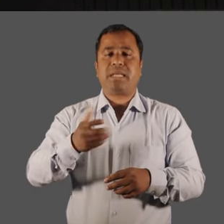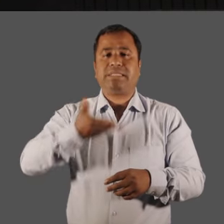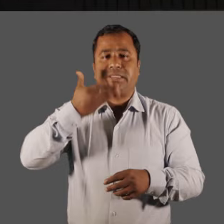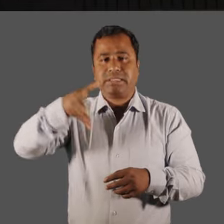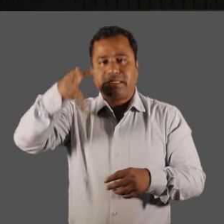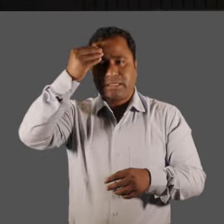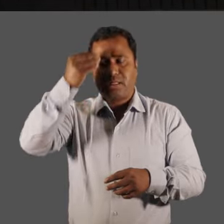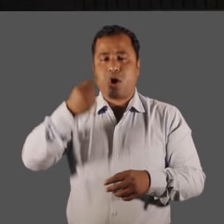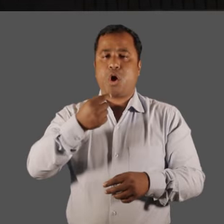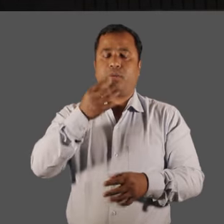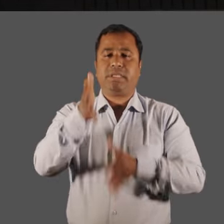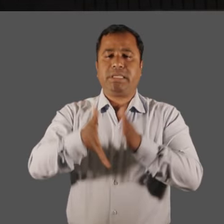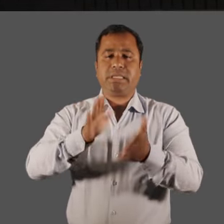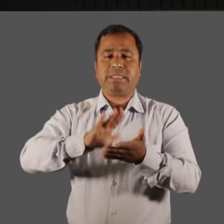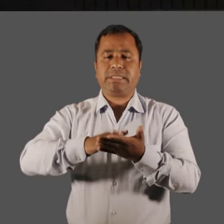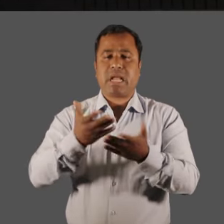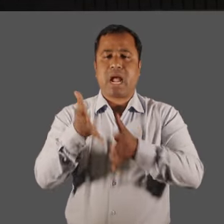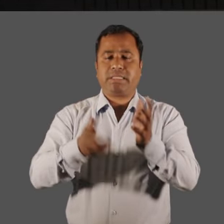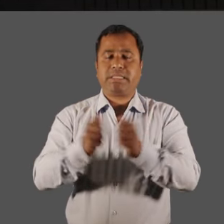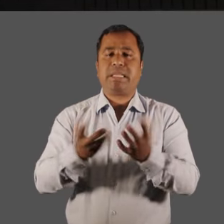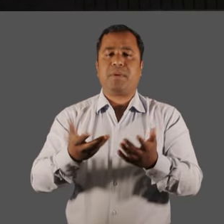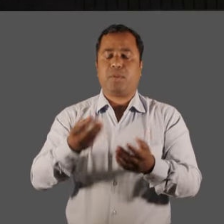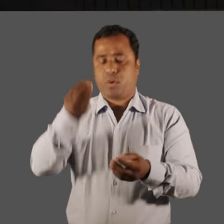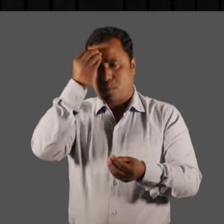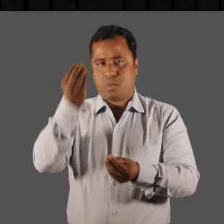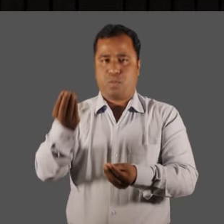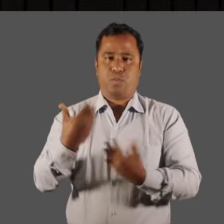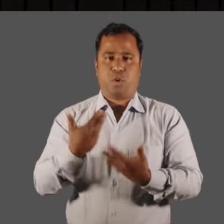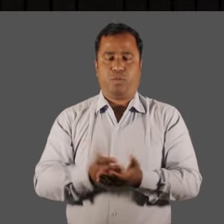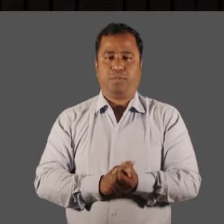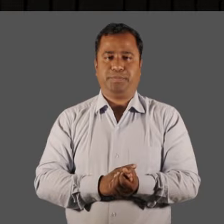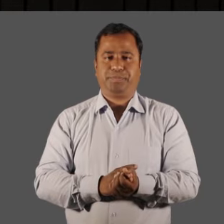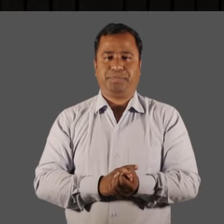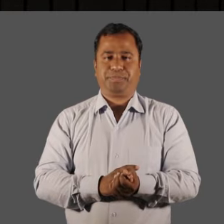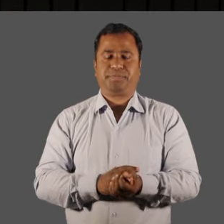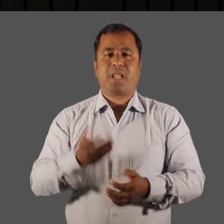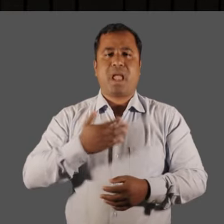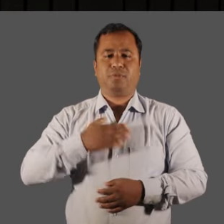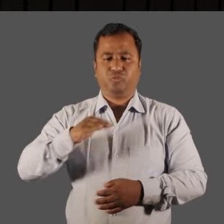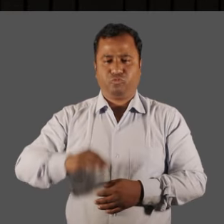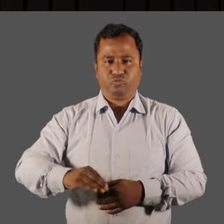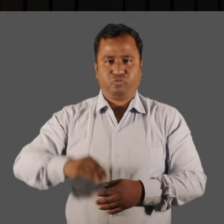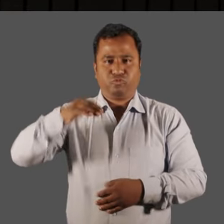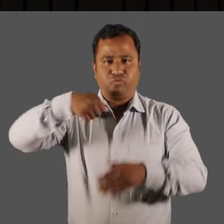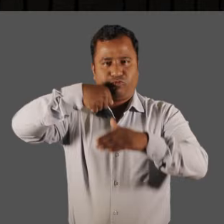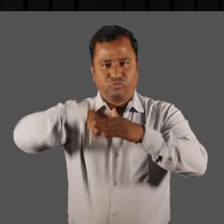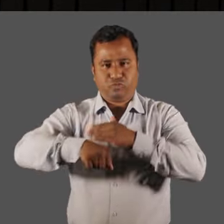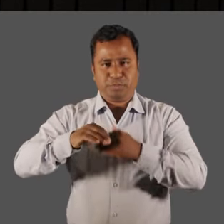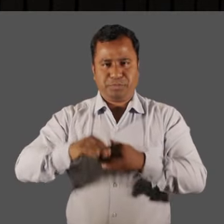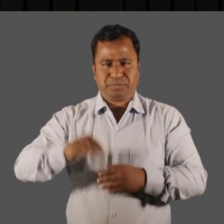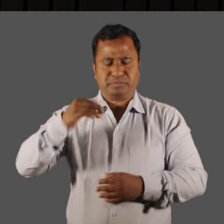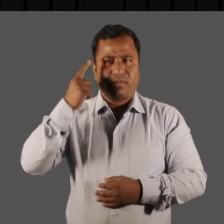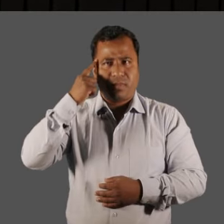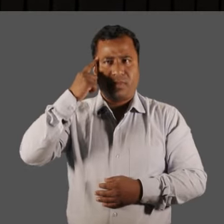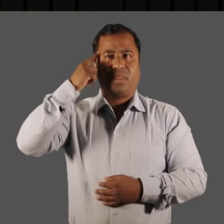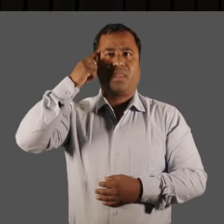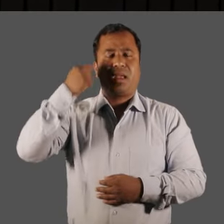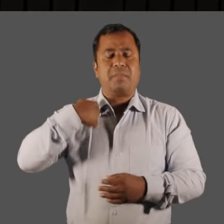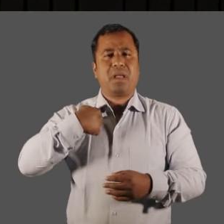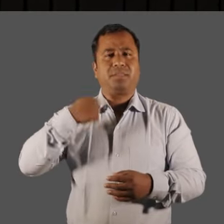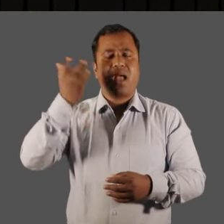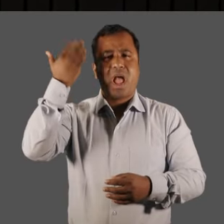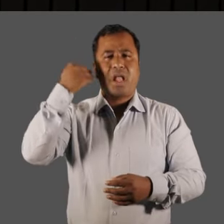চাই। মায়ের কাছ থেকে কিভাবে ভাষা শিখলেন ইশারা ভাষাটা? আচ্ছা। আমার ছোটবেলায় আমার যতদূর মানে আমার মনে পড়ে যতটুকু, আমার মনে